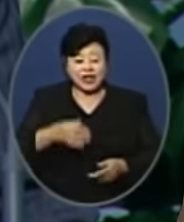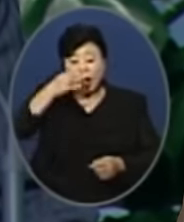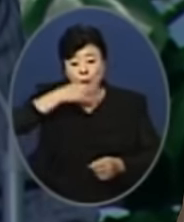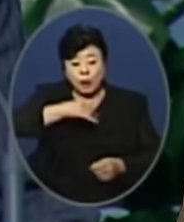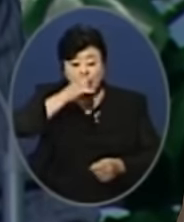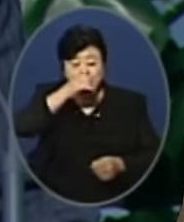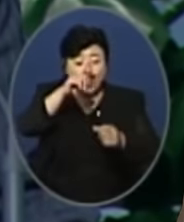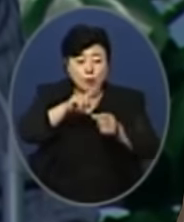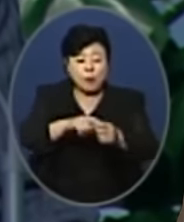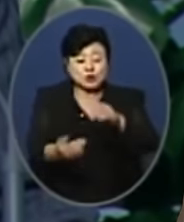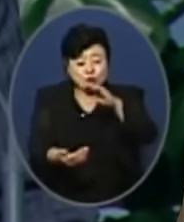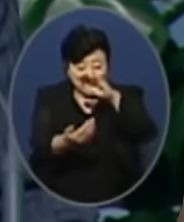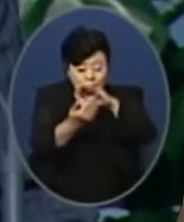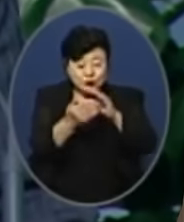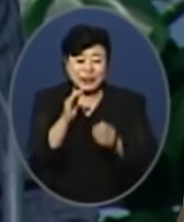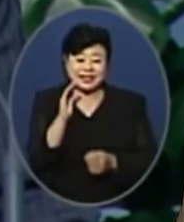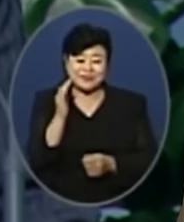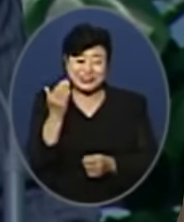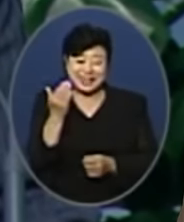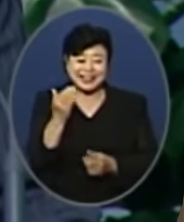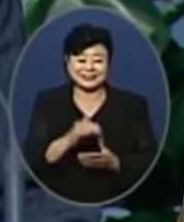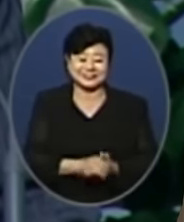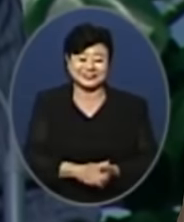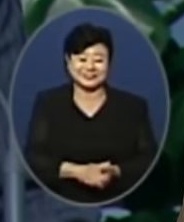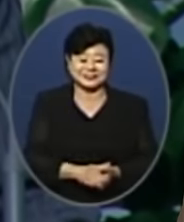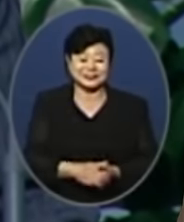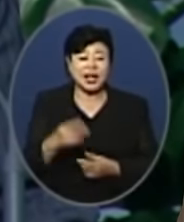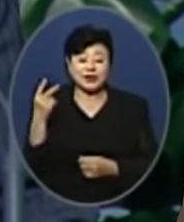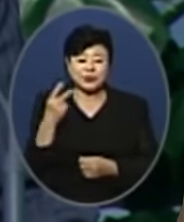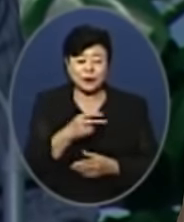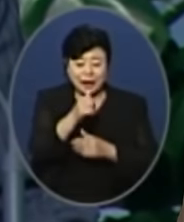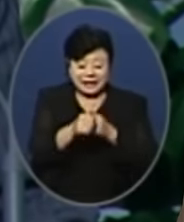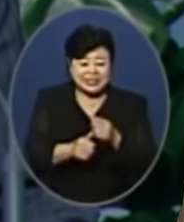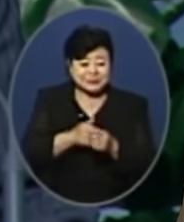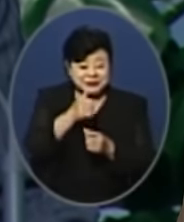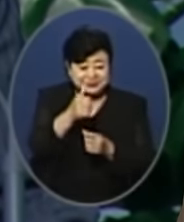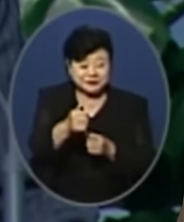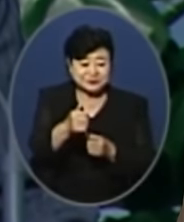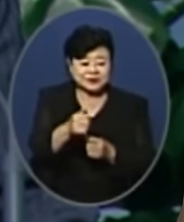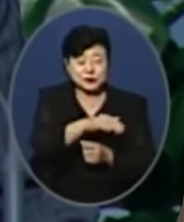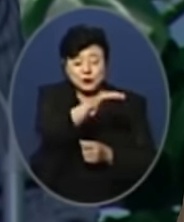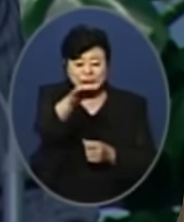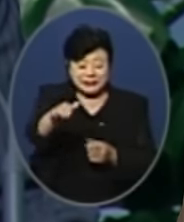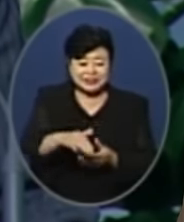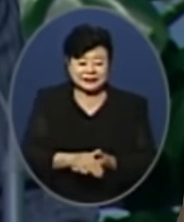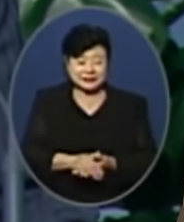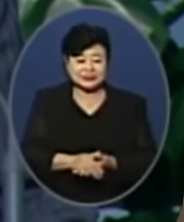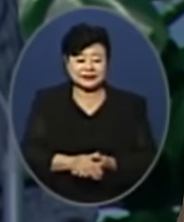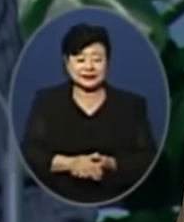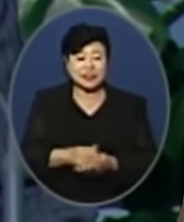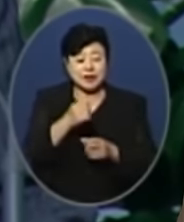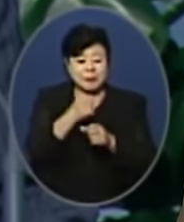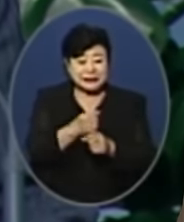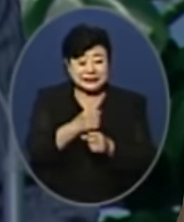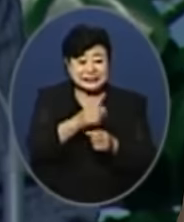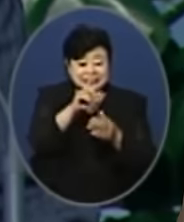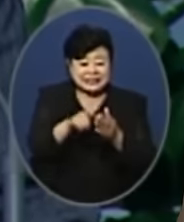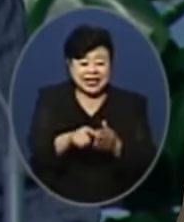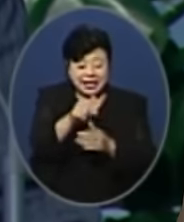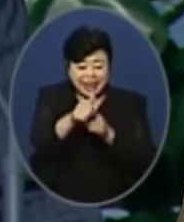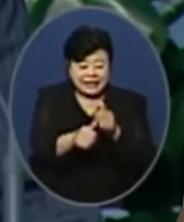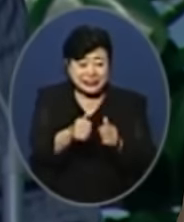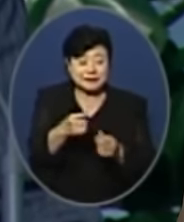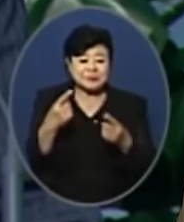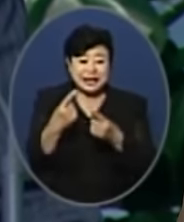보람이 있고 목적을 다하게 되는 것입니다. 그뿐 아니라 하나님은 우리를 세우실 때